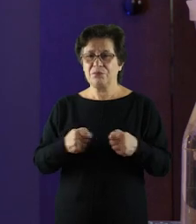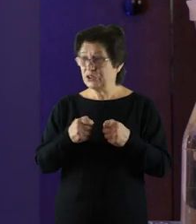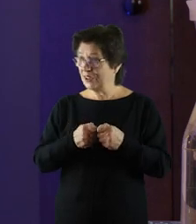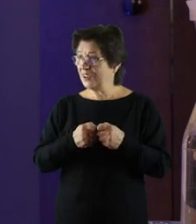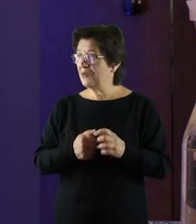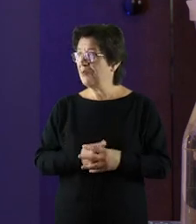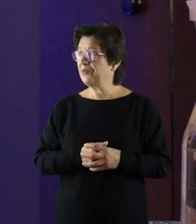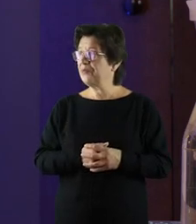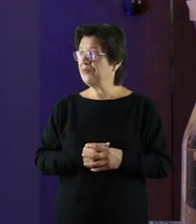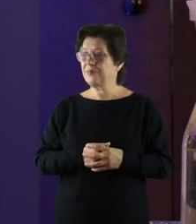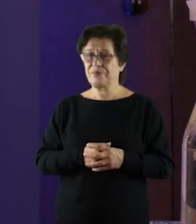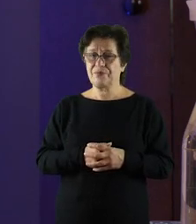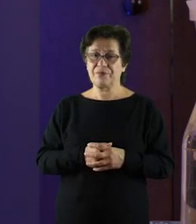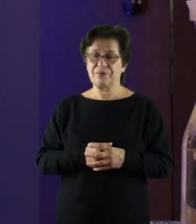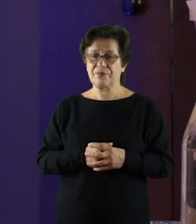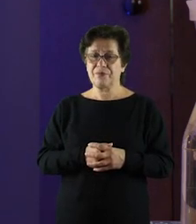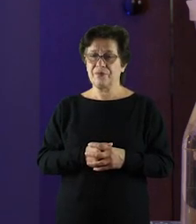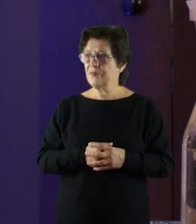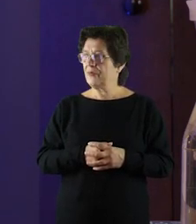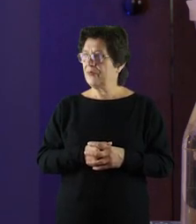nie. I bardzo proszę.